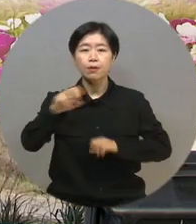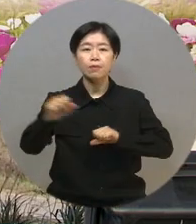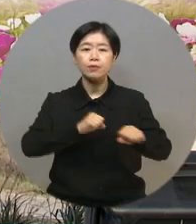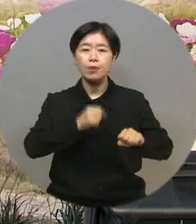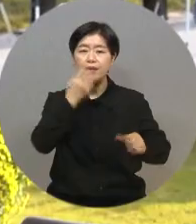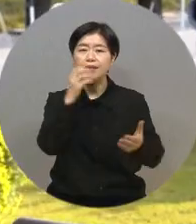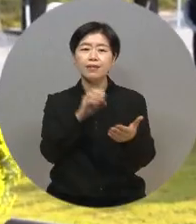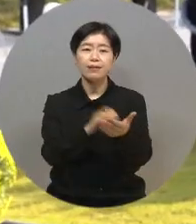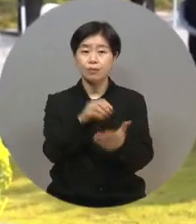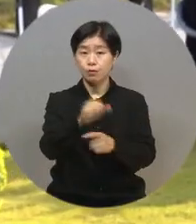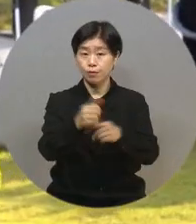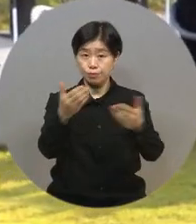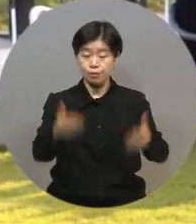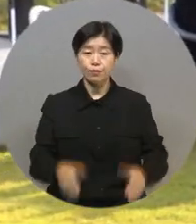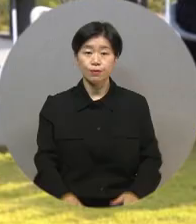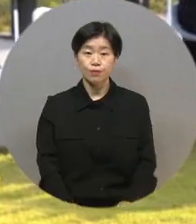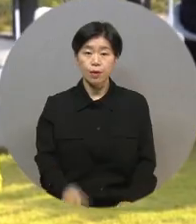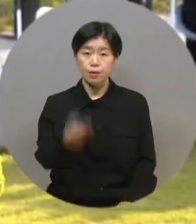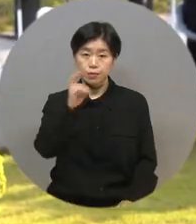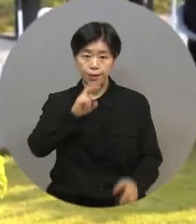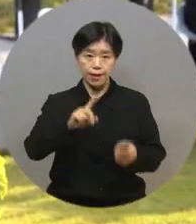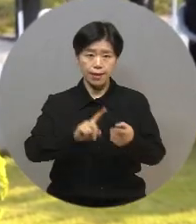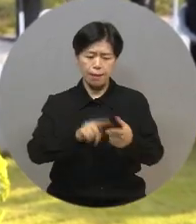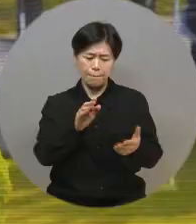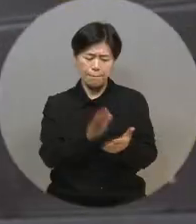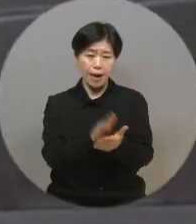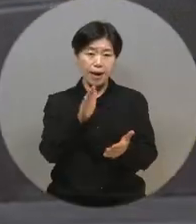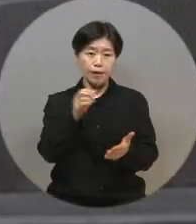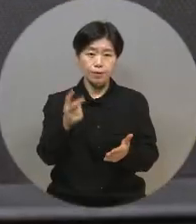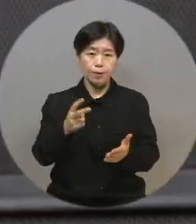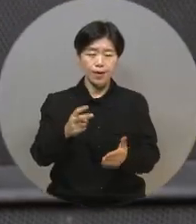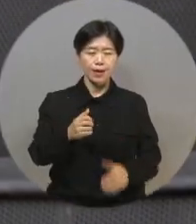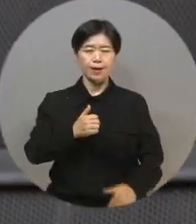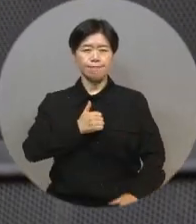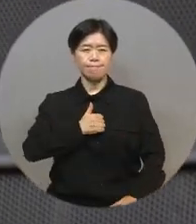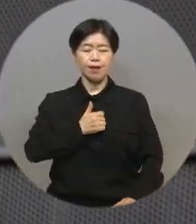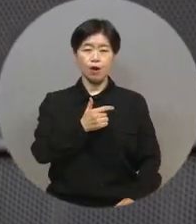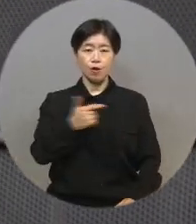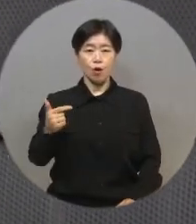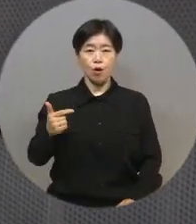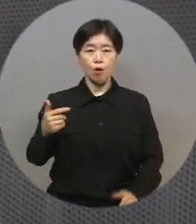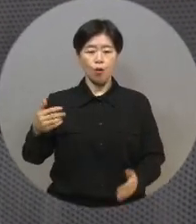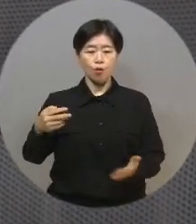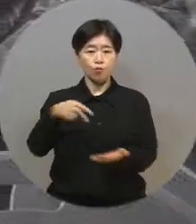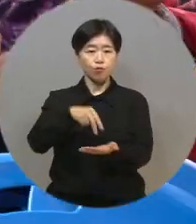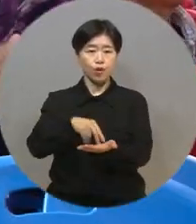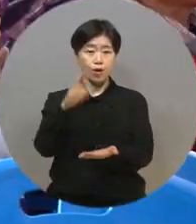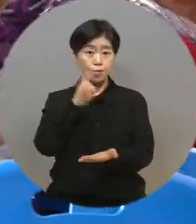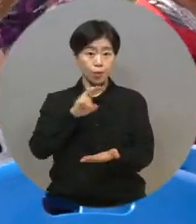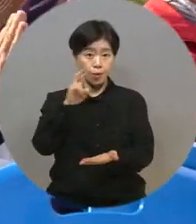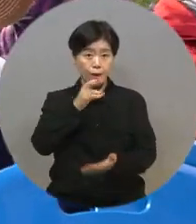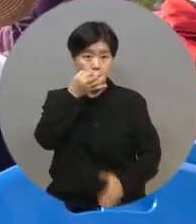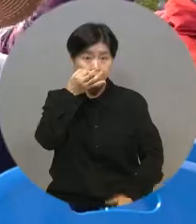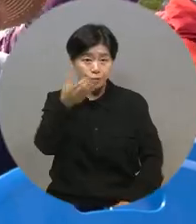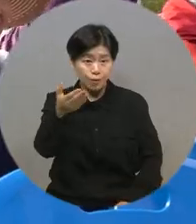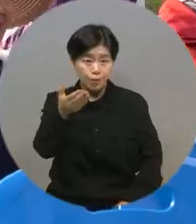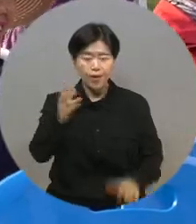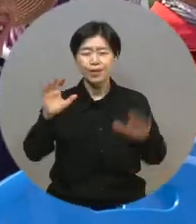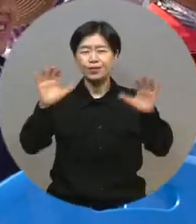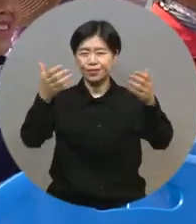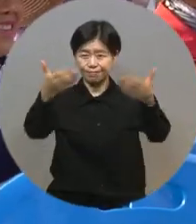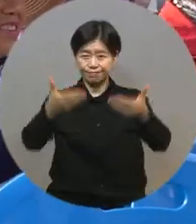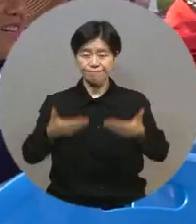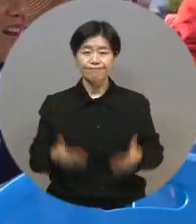수여되었으며 노래에 대한 열정과 자신감이 넘치는 무대로 가창력과 실력을 뽐내 관람객들에게 큰 박수를